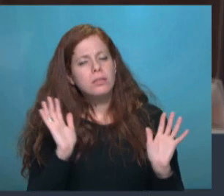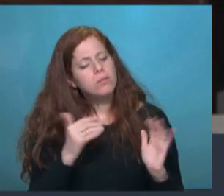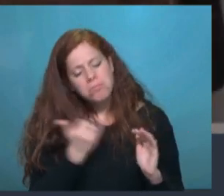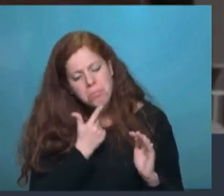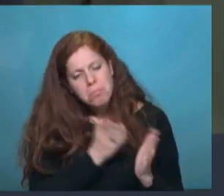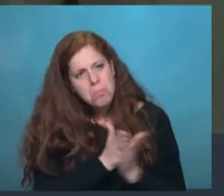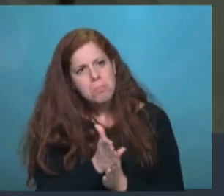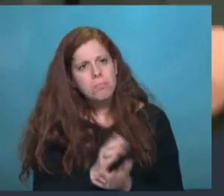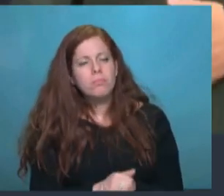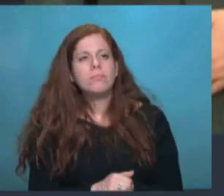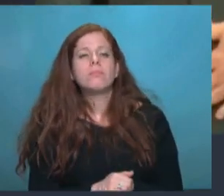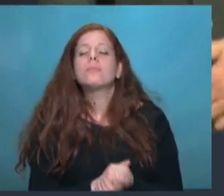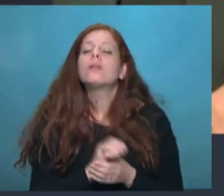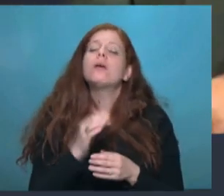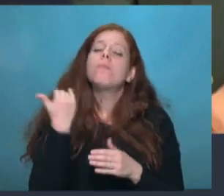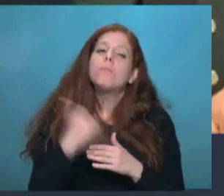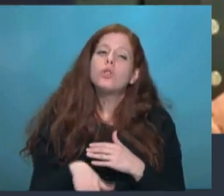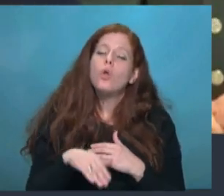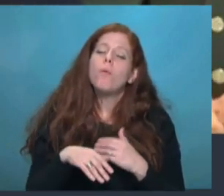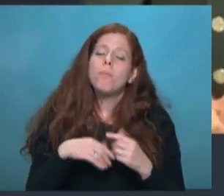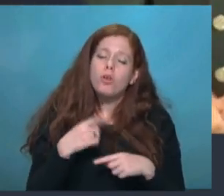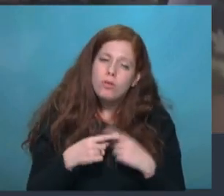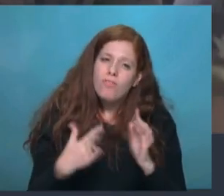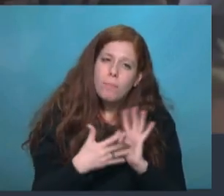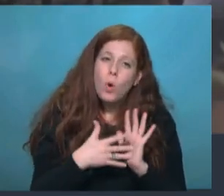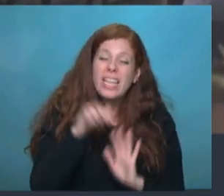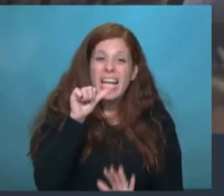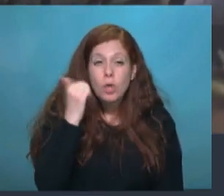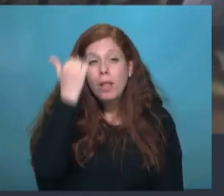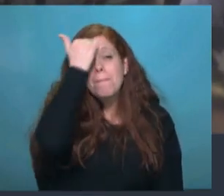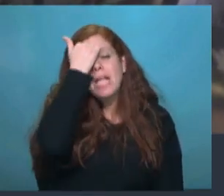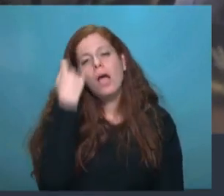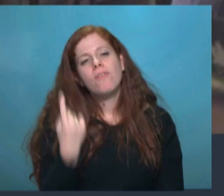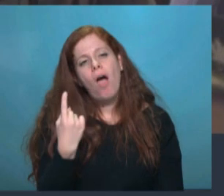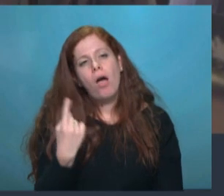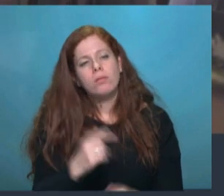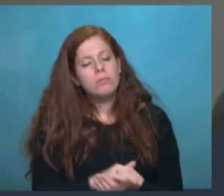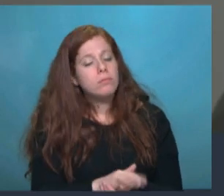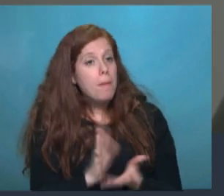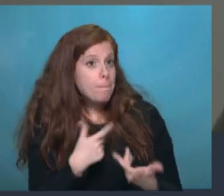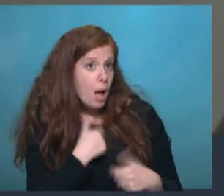4 שנים ועל רקע הביקורת, אייזנקוט מתחרט על דבר אחד. מה הייתי עושה אחרת?